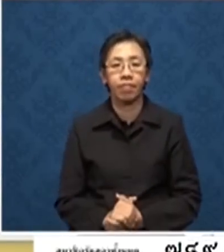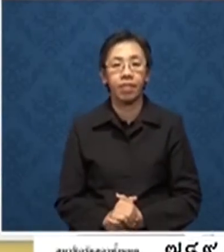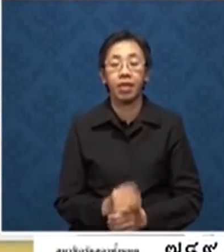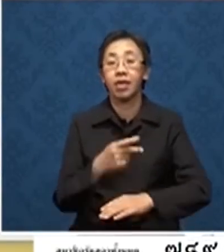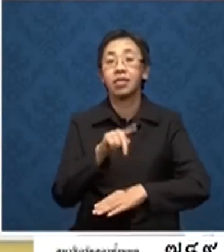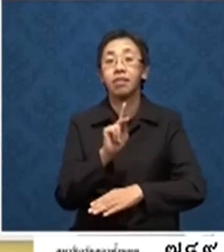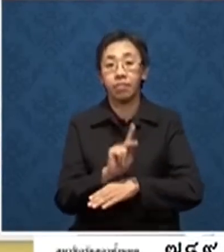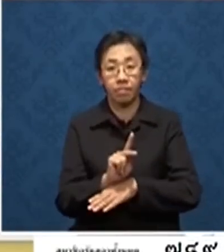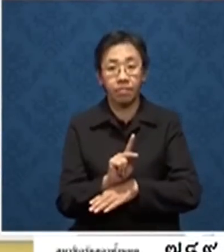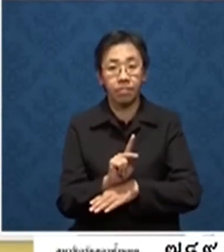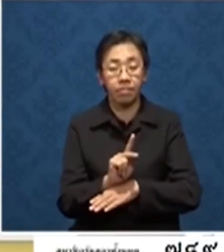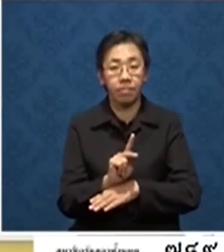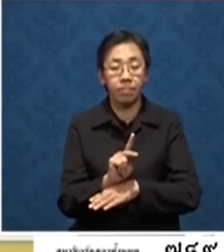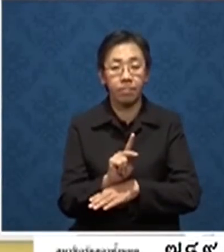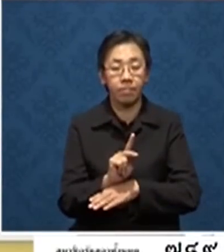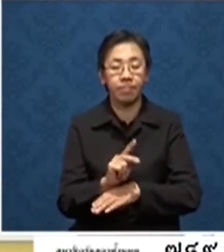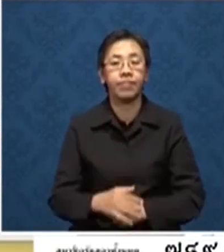สภาที่เคารพครับ